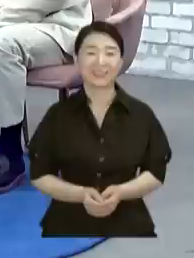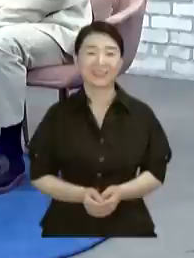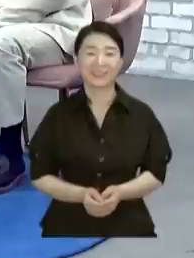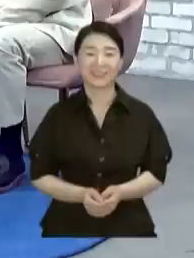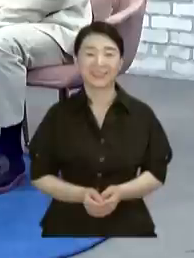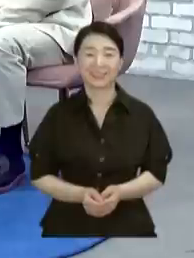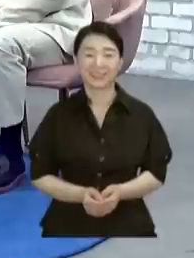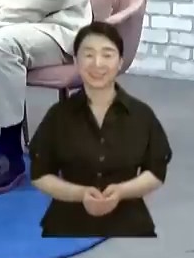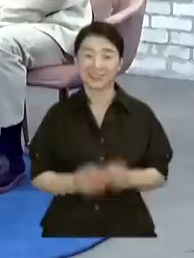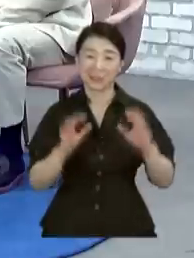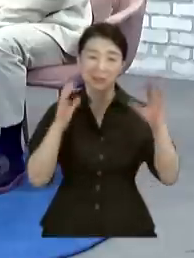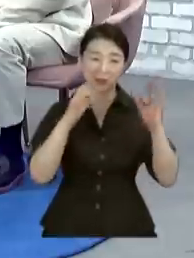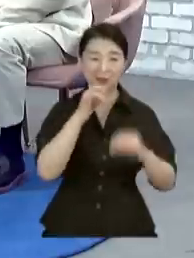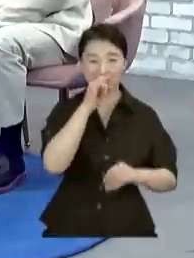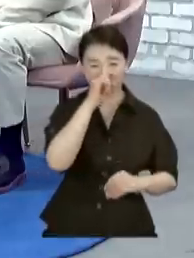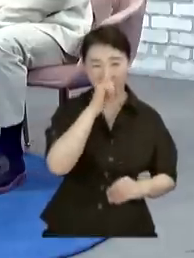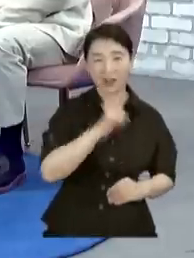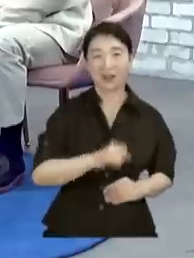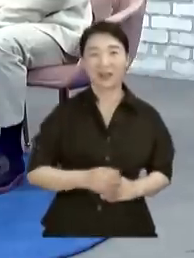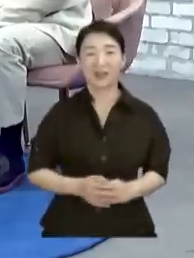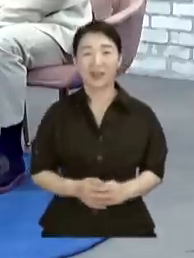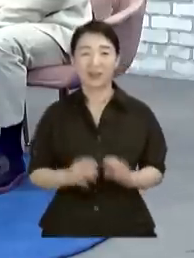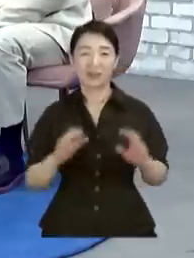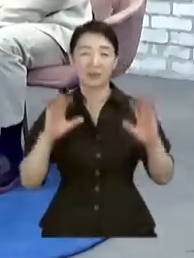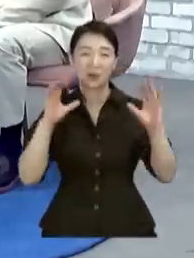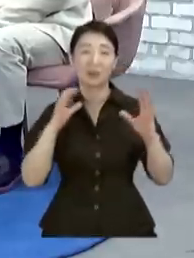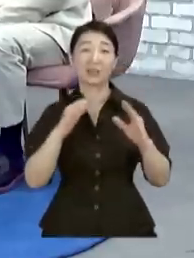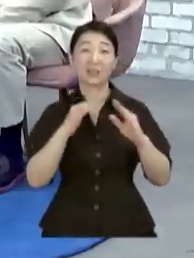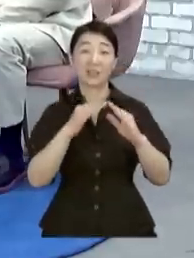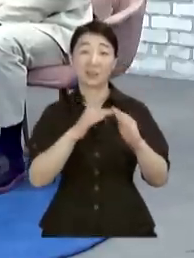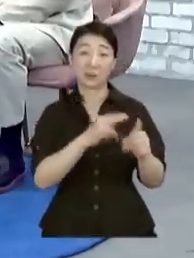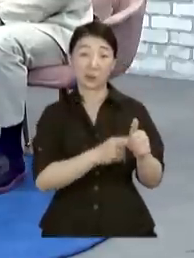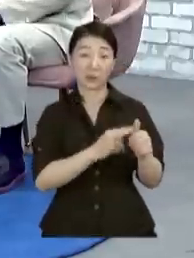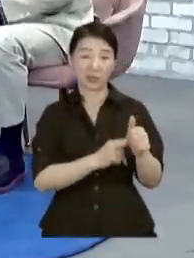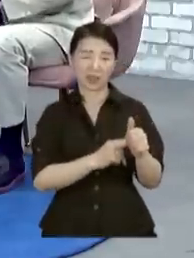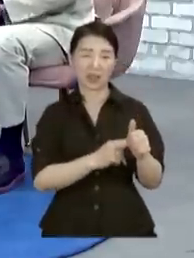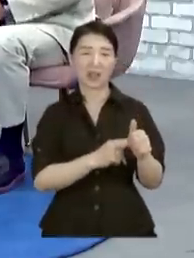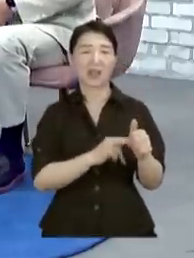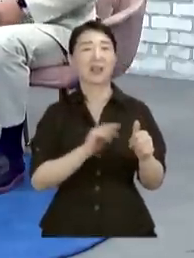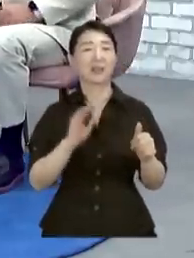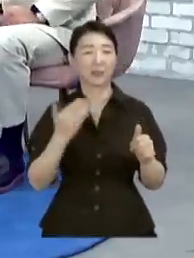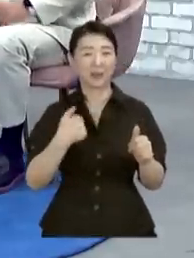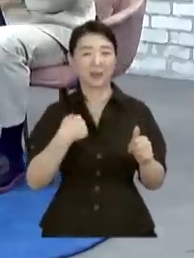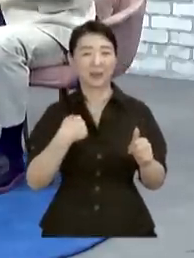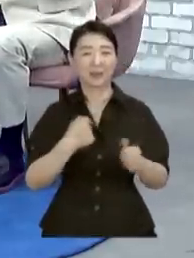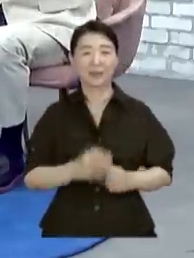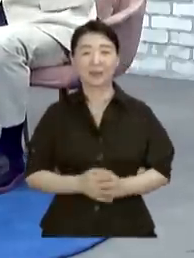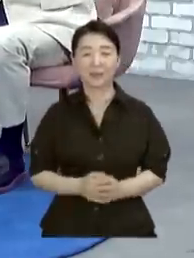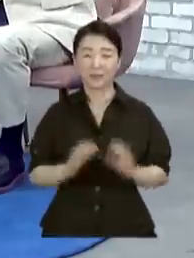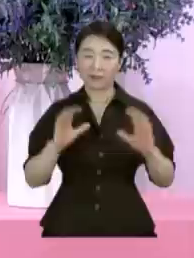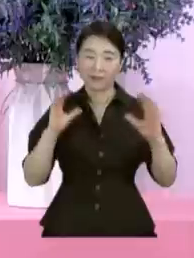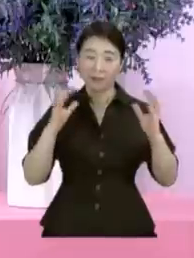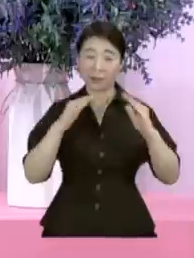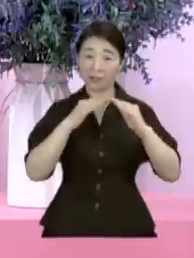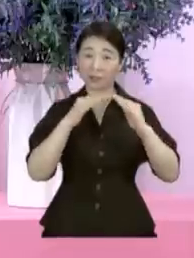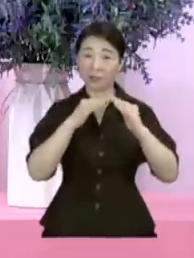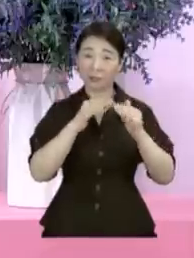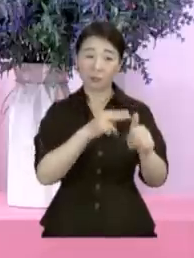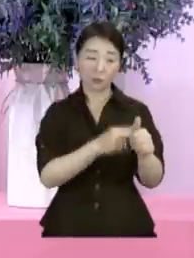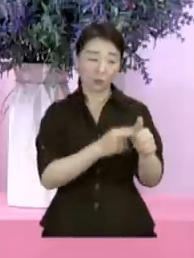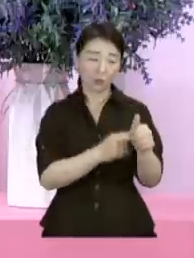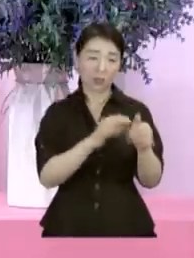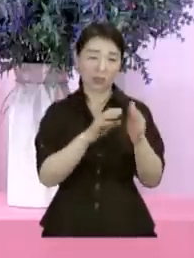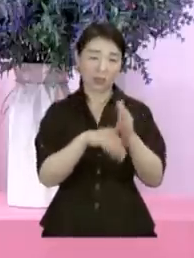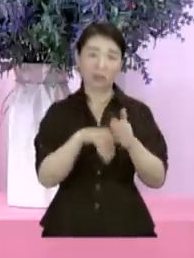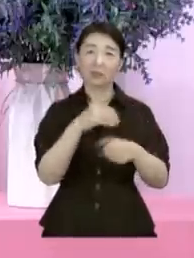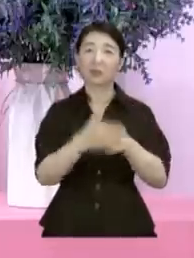네네. 그래서 어린이를 또 좋아하니까 네. 네, 어린이집 교사가 됐어요. 제가 이제 교사로 이제 한 어린이집에서 그